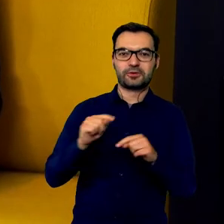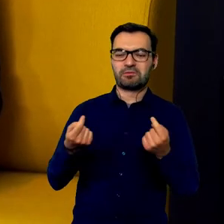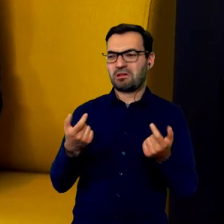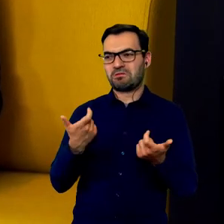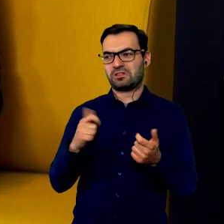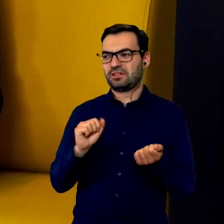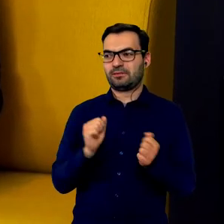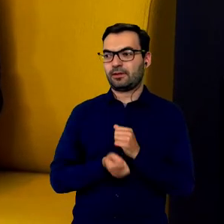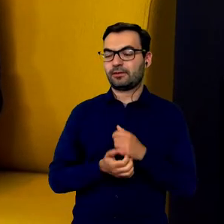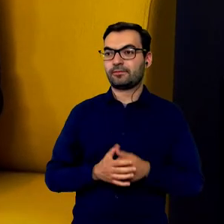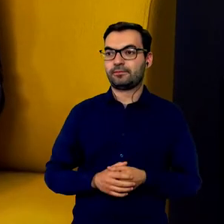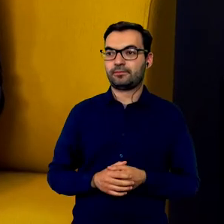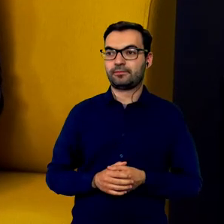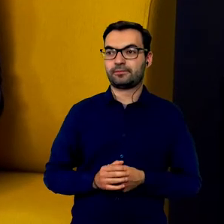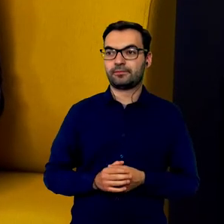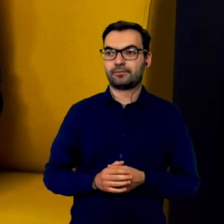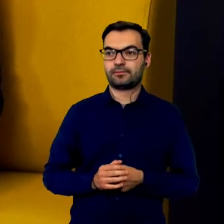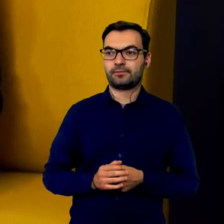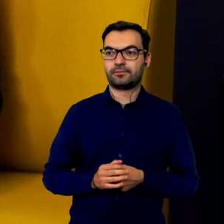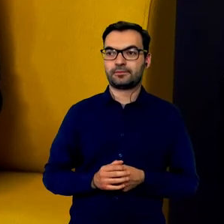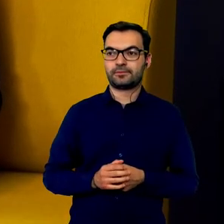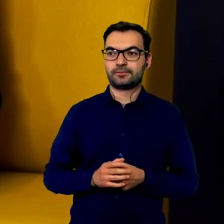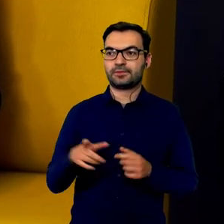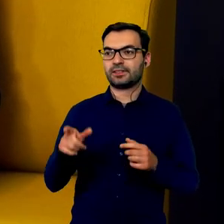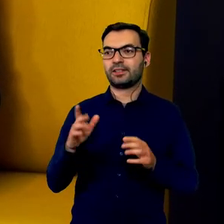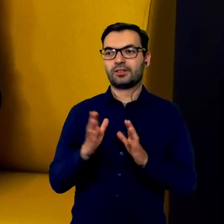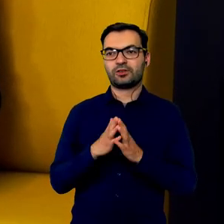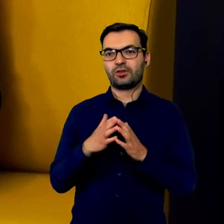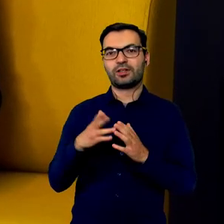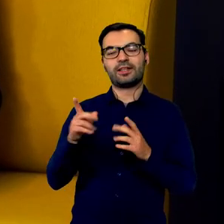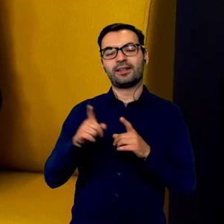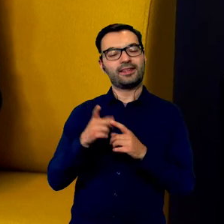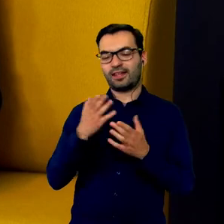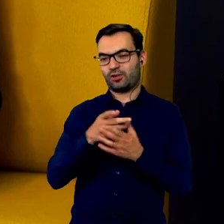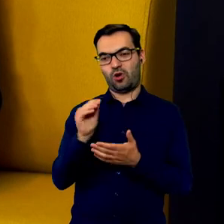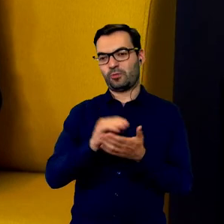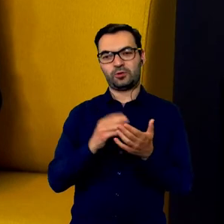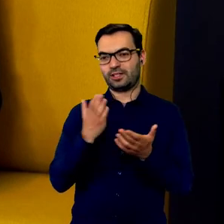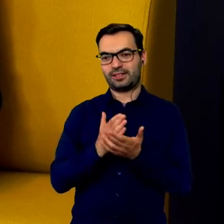zmienia. Więc nie o tym tylko jest ta książka,